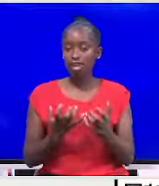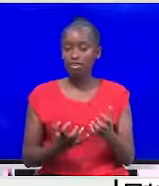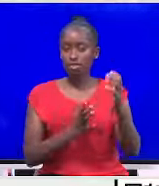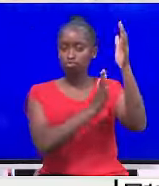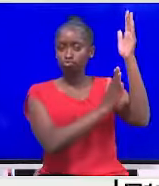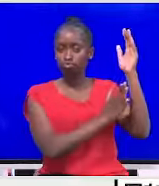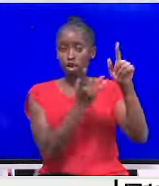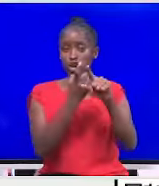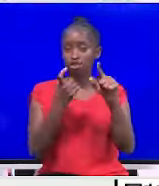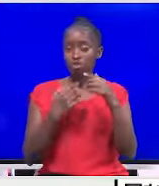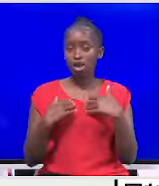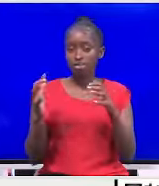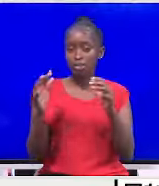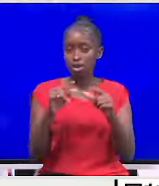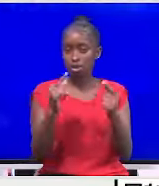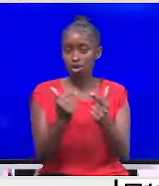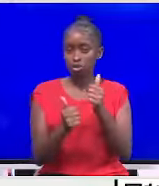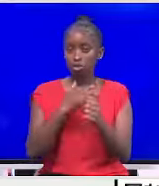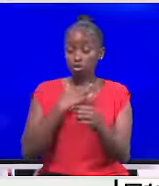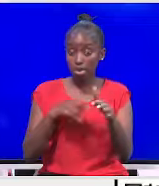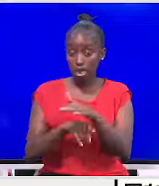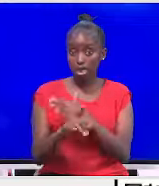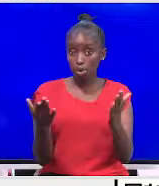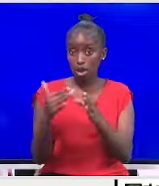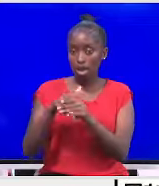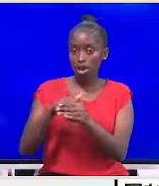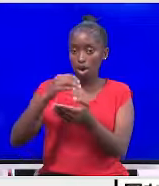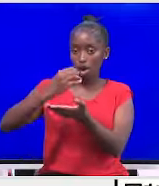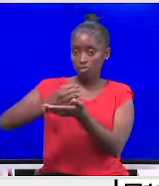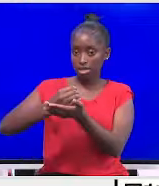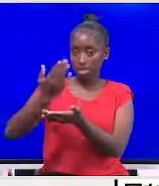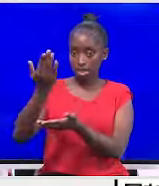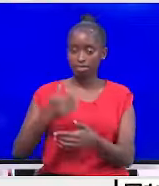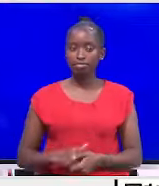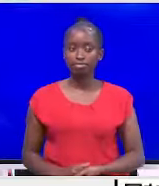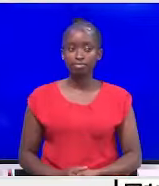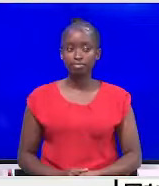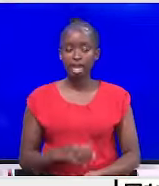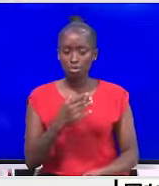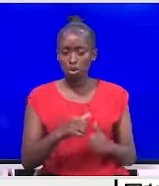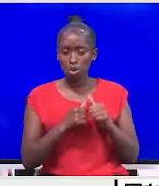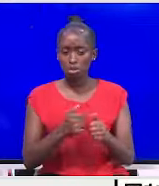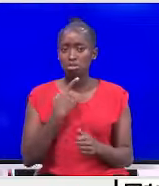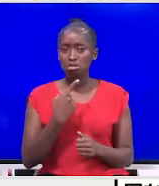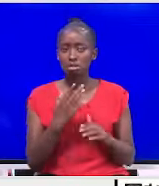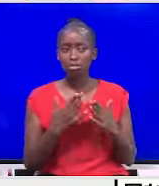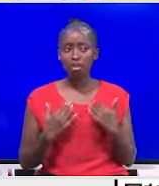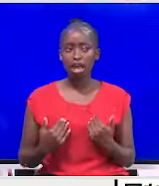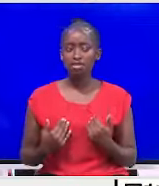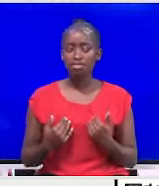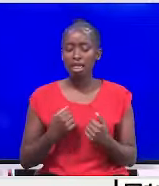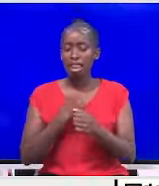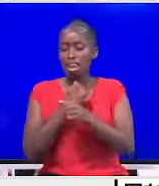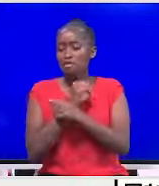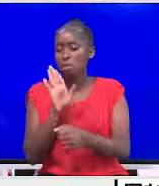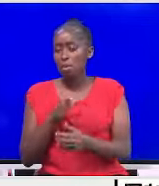na umati mkubwa uliotaka kuingia afisini. Na sisi tukisema wa Meru hawapendi viongozi wanawake. Mimi ni mwanamke,